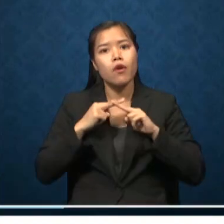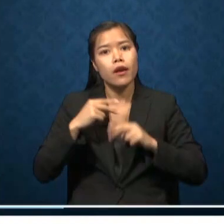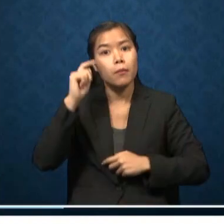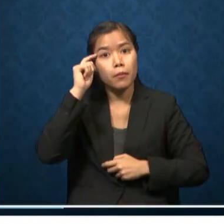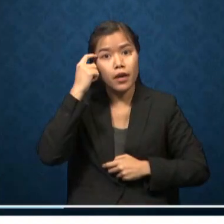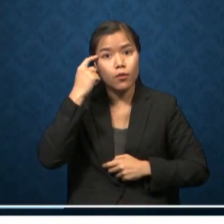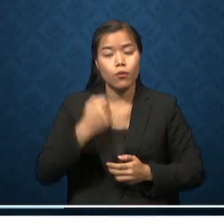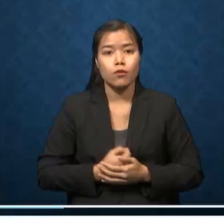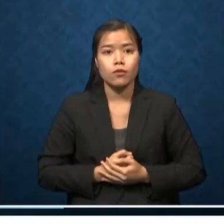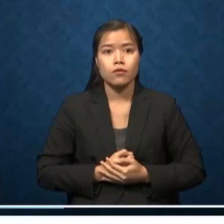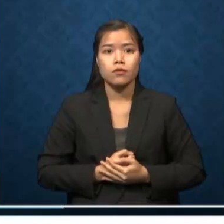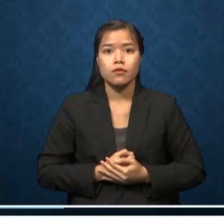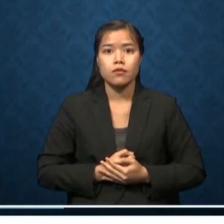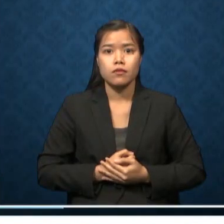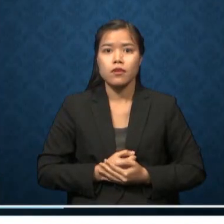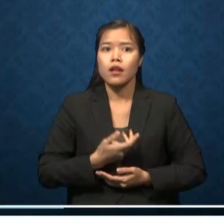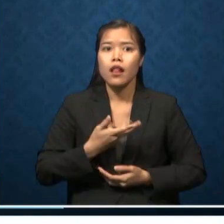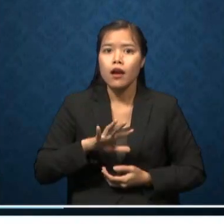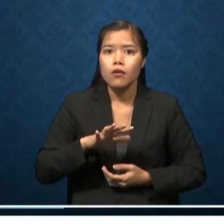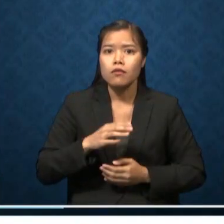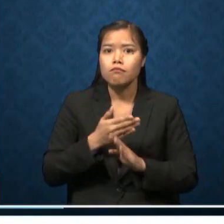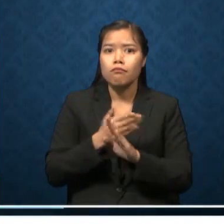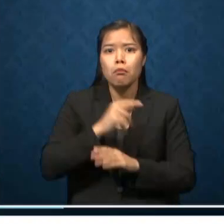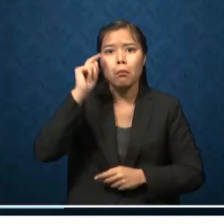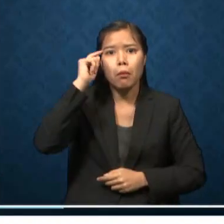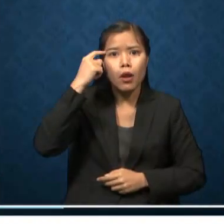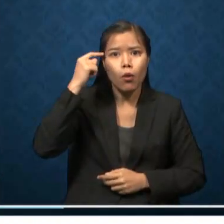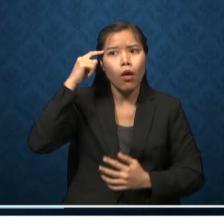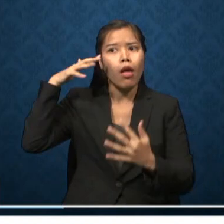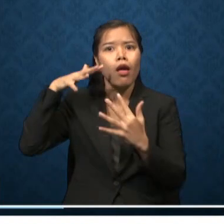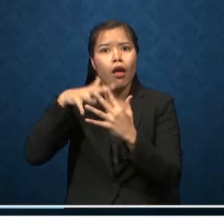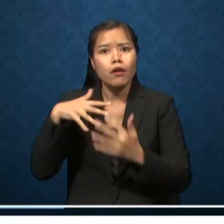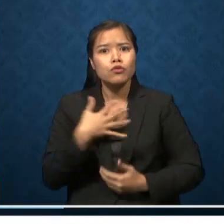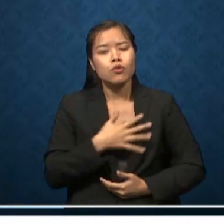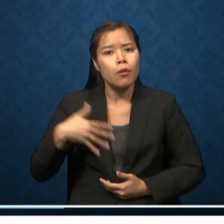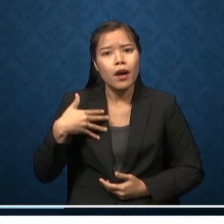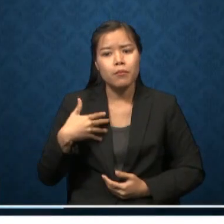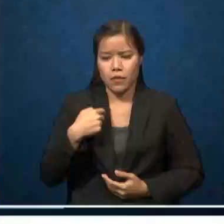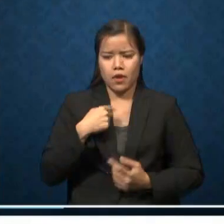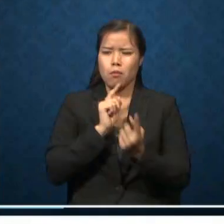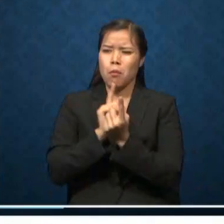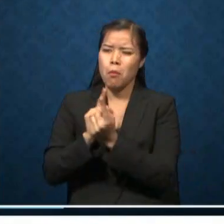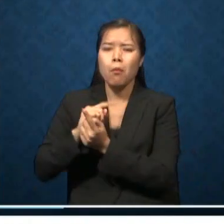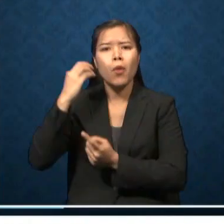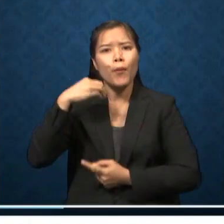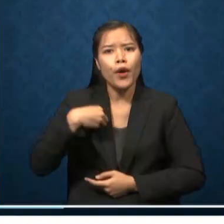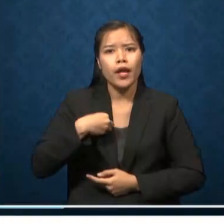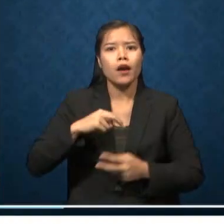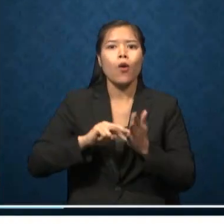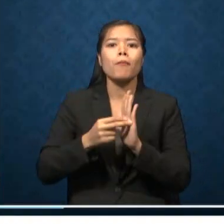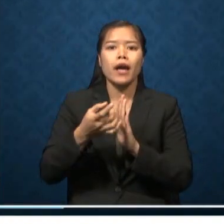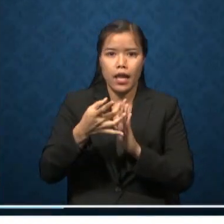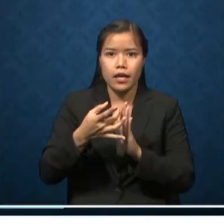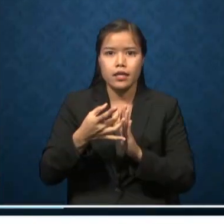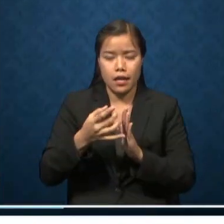5เนี่ยพบว่าไม่ทราบว่าสัญญาณป่วยสุขภาพจิตที่มีกับตัวเองเนี่ยคืออะไรนะคะอันเนี้ยก็เป็นหนทางที่เราจะ